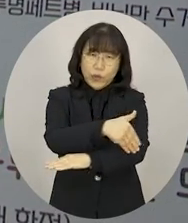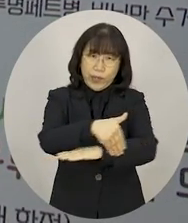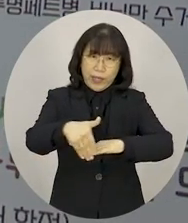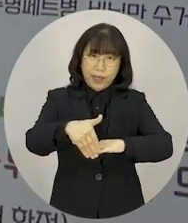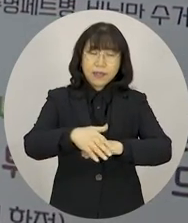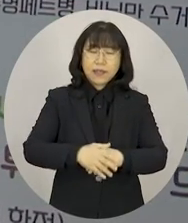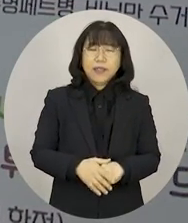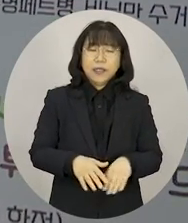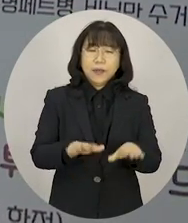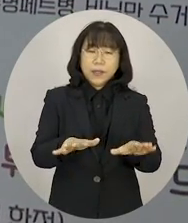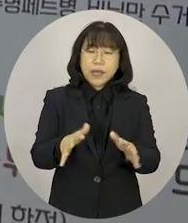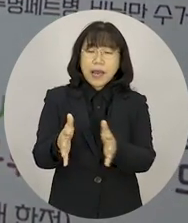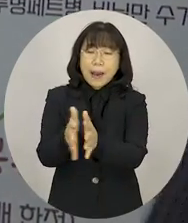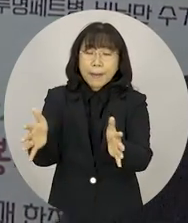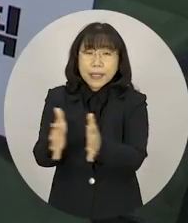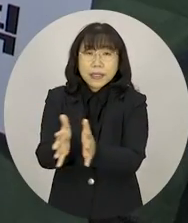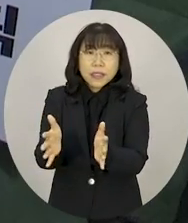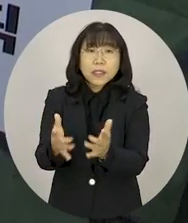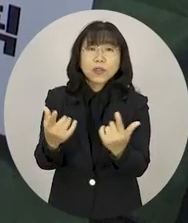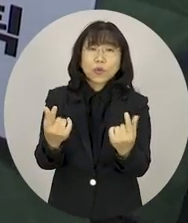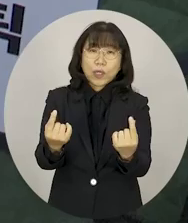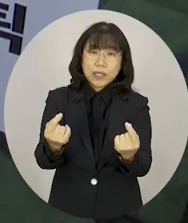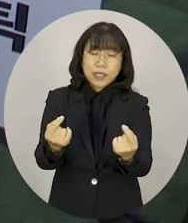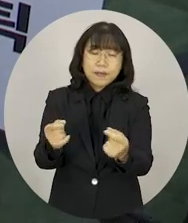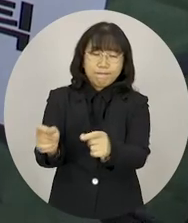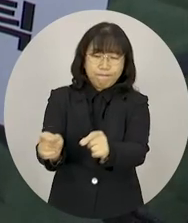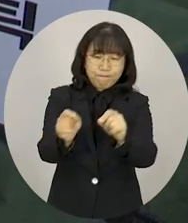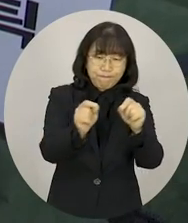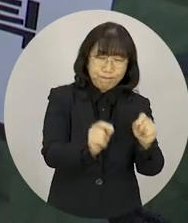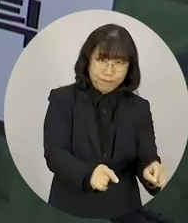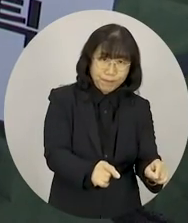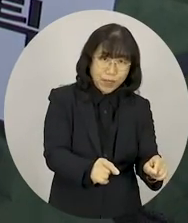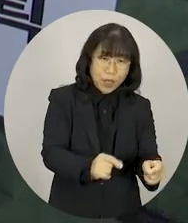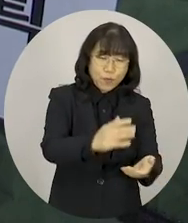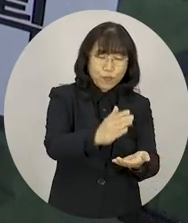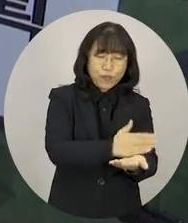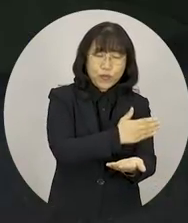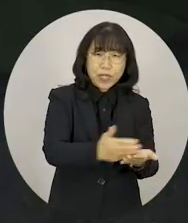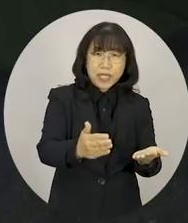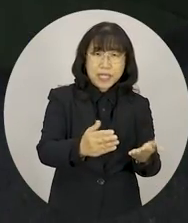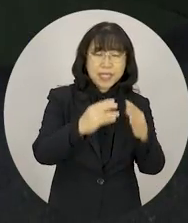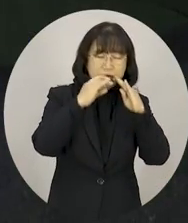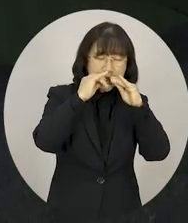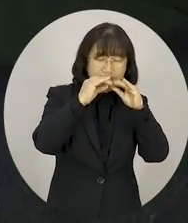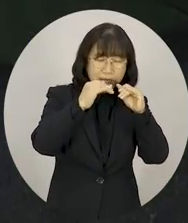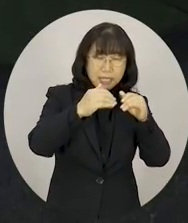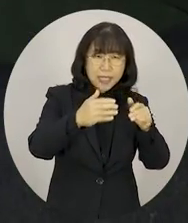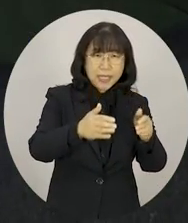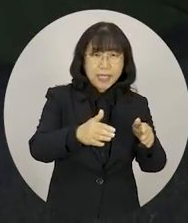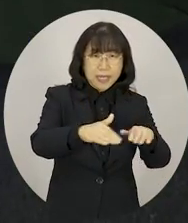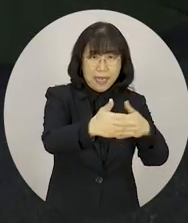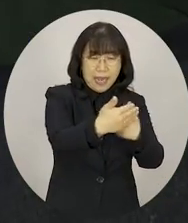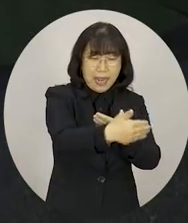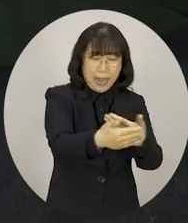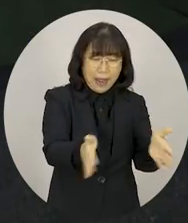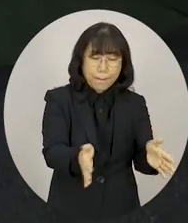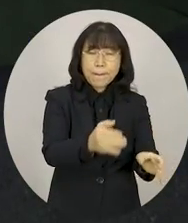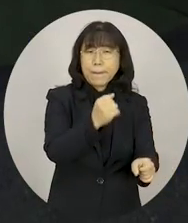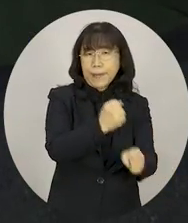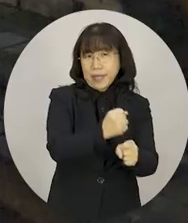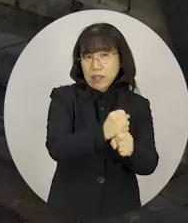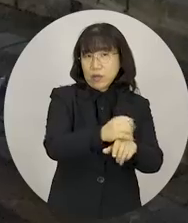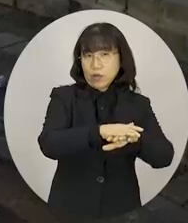강서구 새로미 재활용 정거장은 현재 아파트에서 시행되고 있는 재활용 분리수거를 주택가에 도입해 이동식